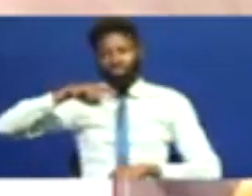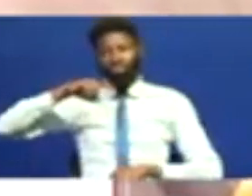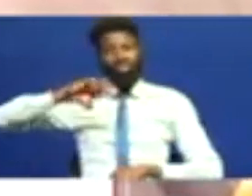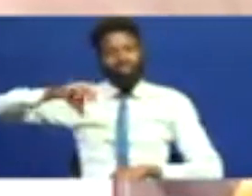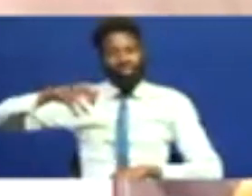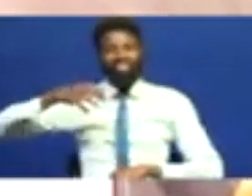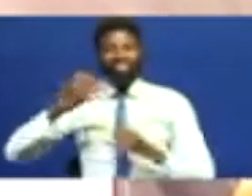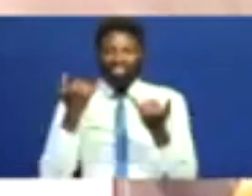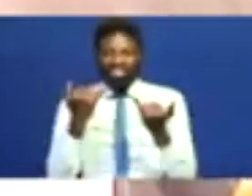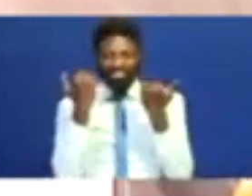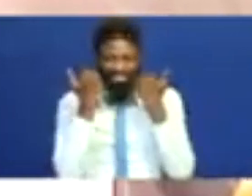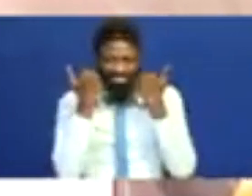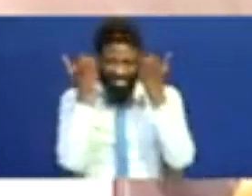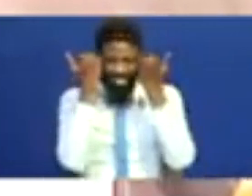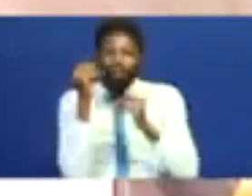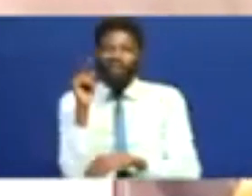mengi.